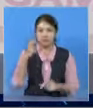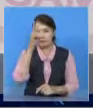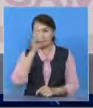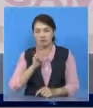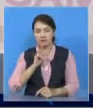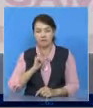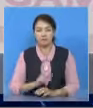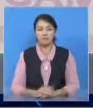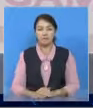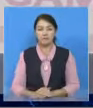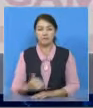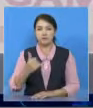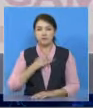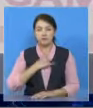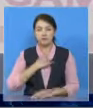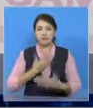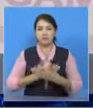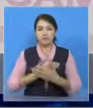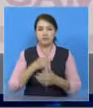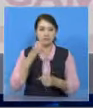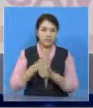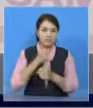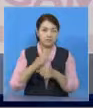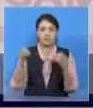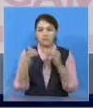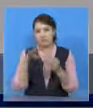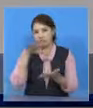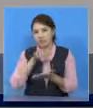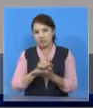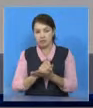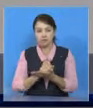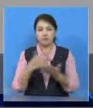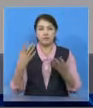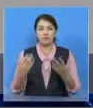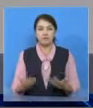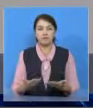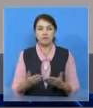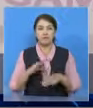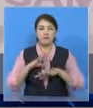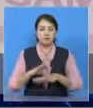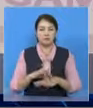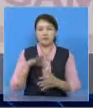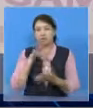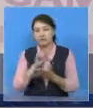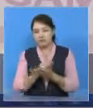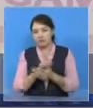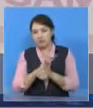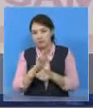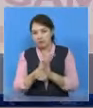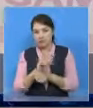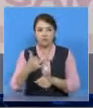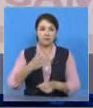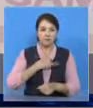2 месяца. У нас сейчас активно функционирует 10 кружков. Помимо того, что проходят здесь занятия, здесь у